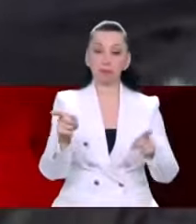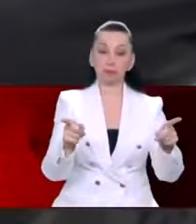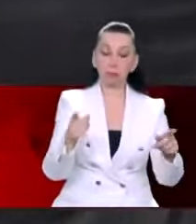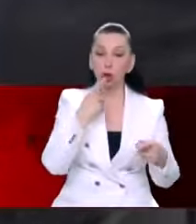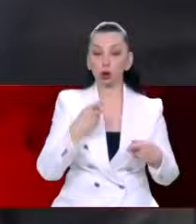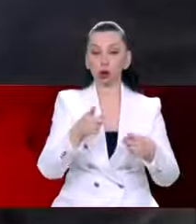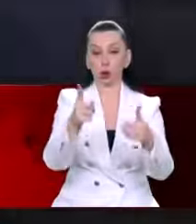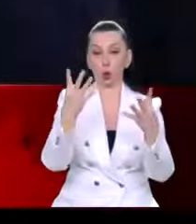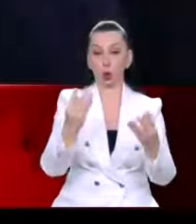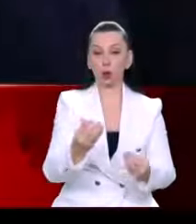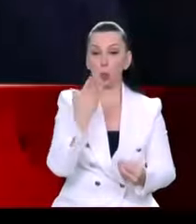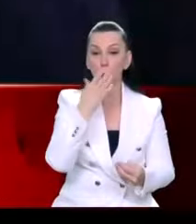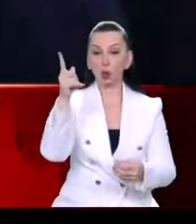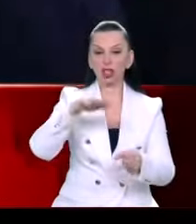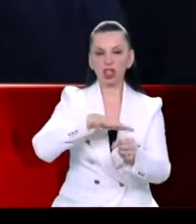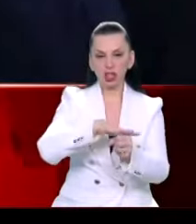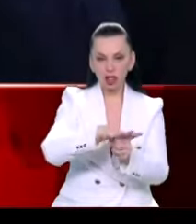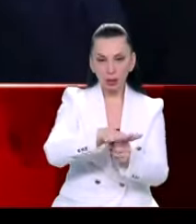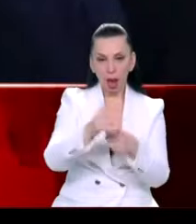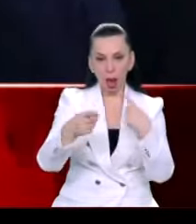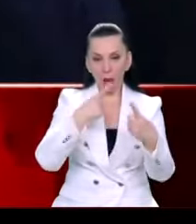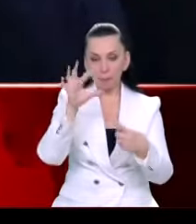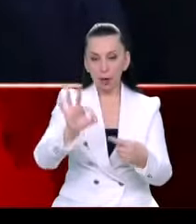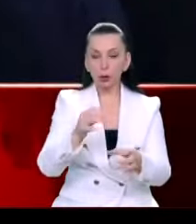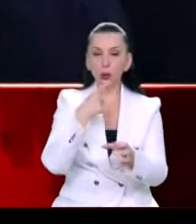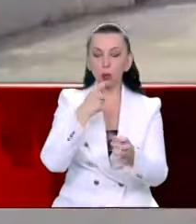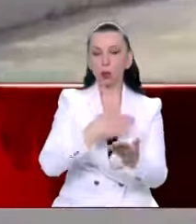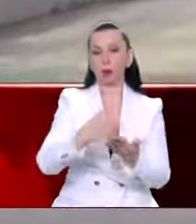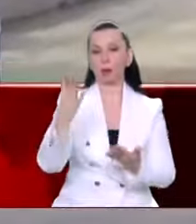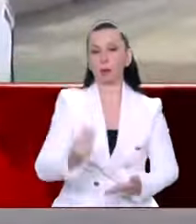birbirinden şikayetçi olurken okulda şiddet iddiasıyla başlatılan soruşturma sürüyor.